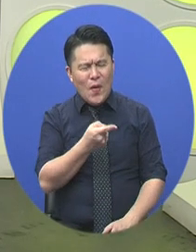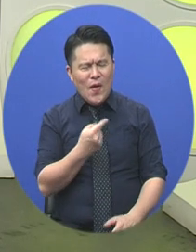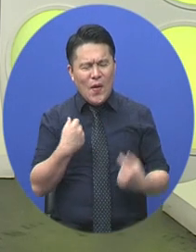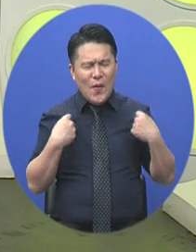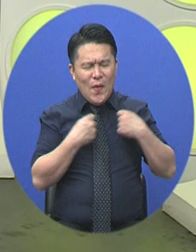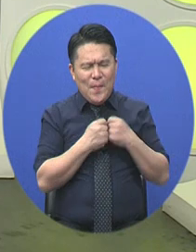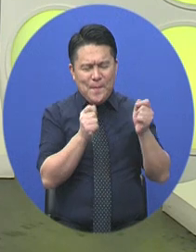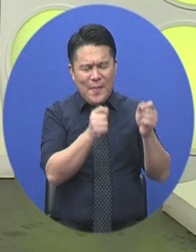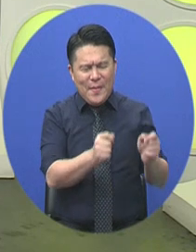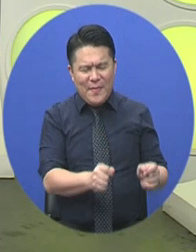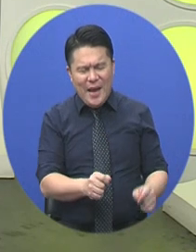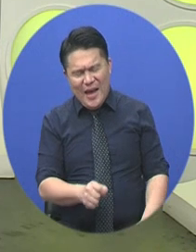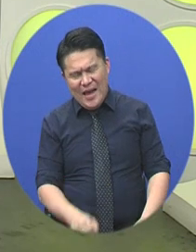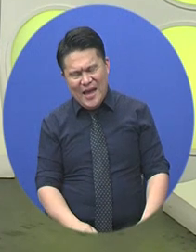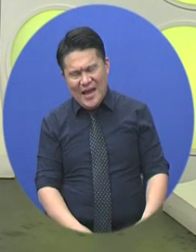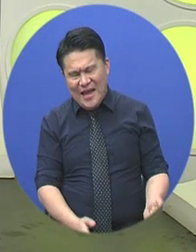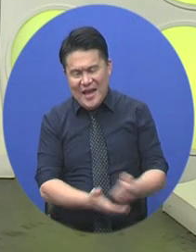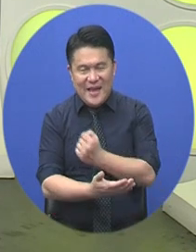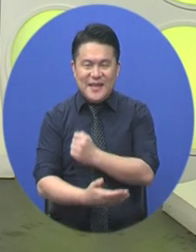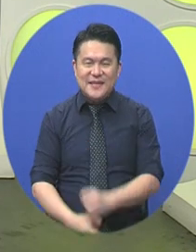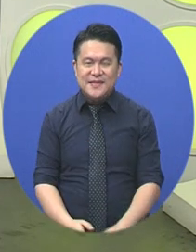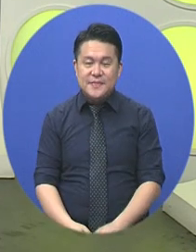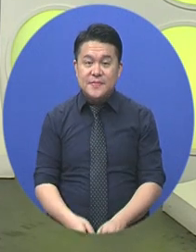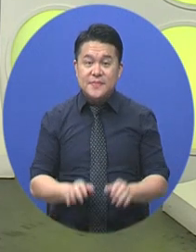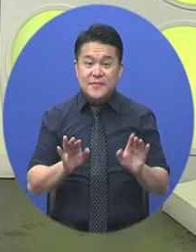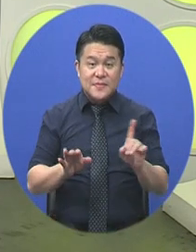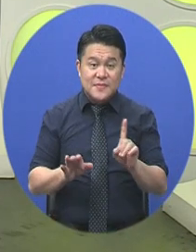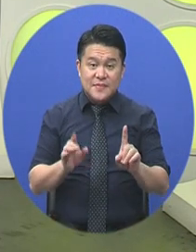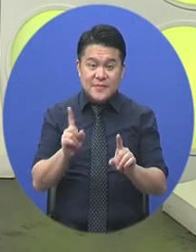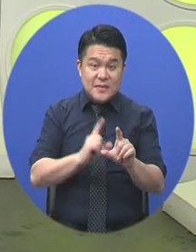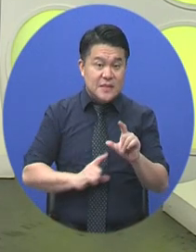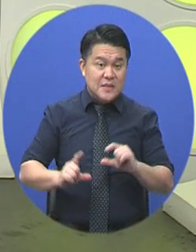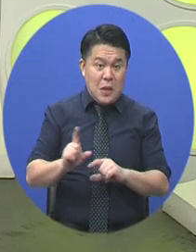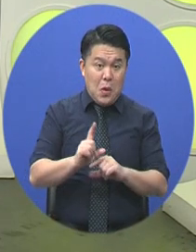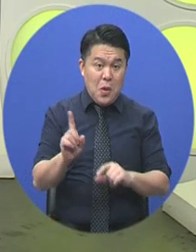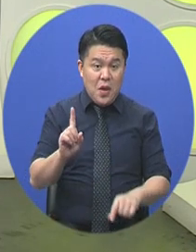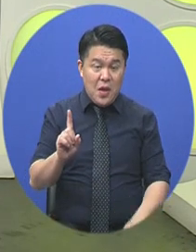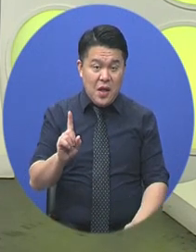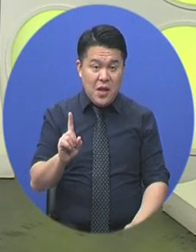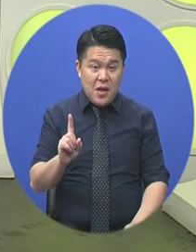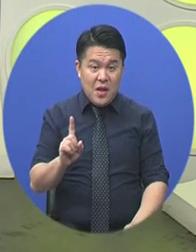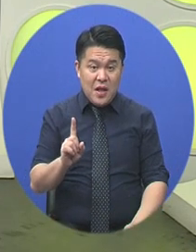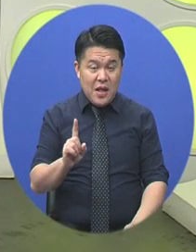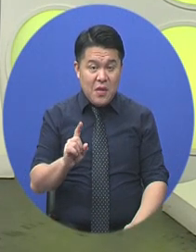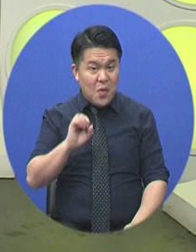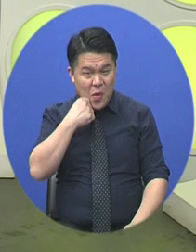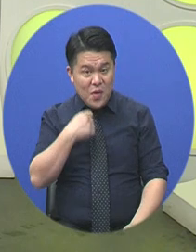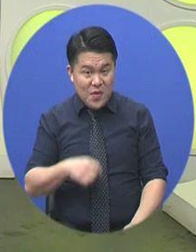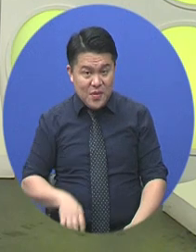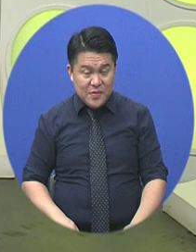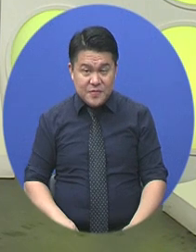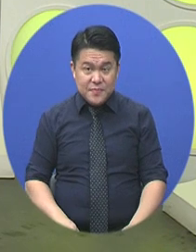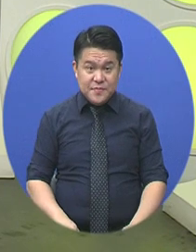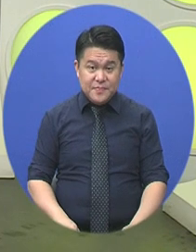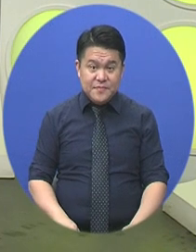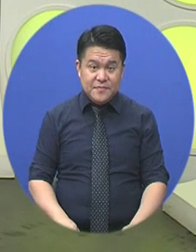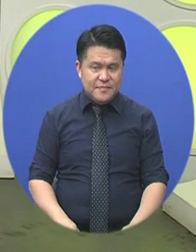입혔을 텐데 뭐 이런 거 있잖아요. 근데 지금 뭐 하나 더 이렇게 저기 하시면 안 되나요?